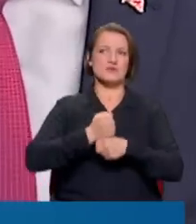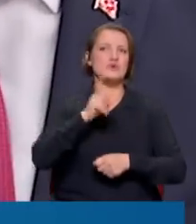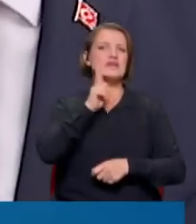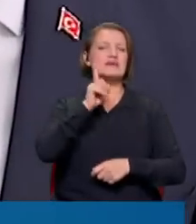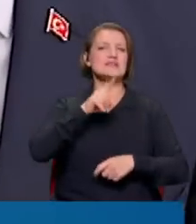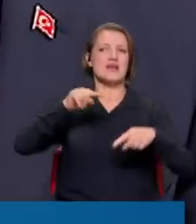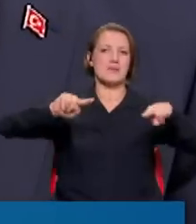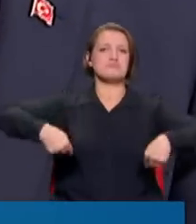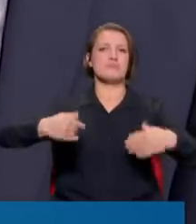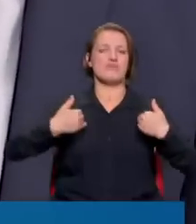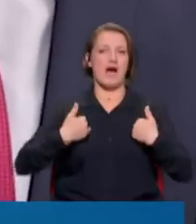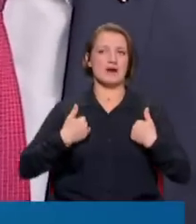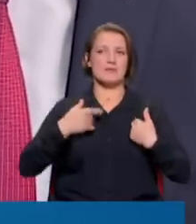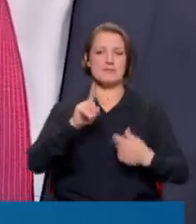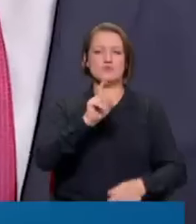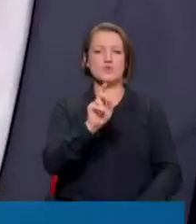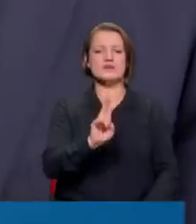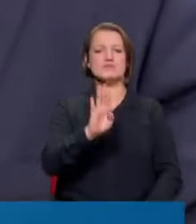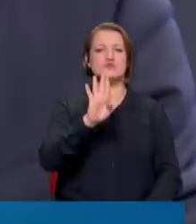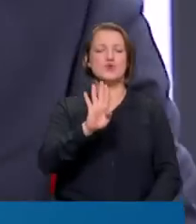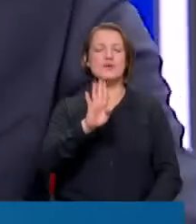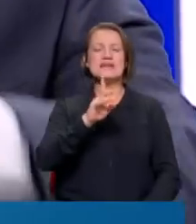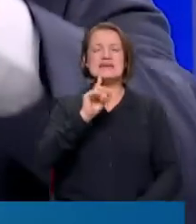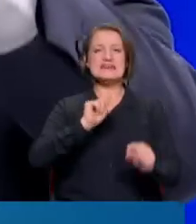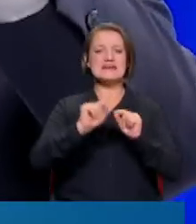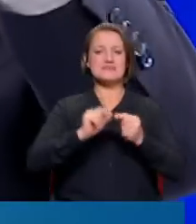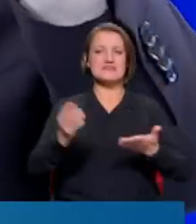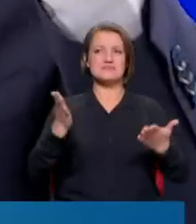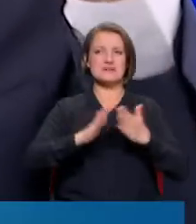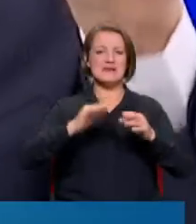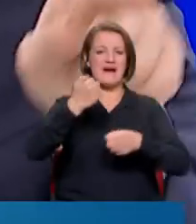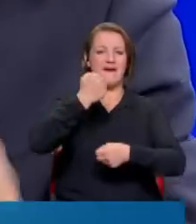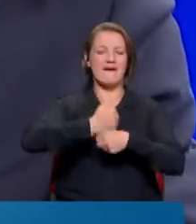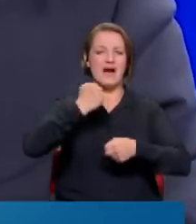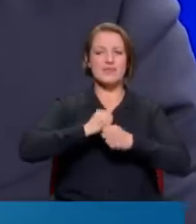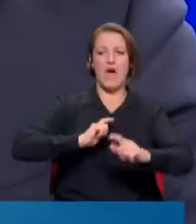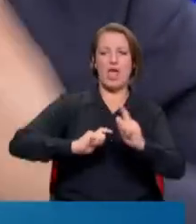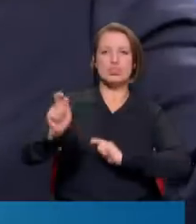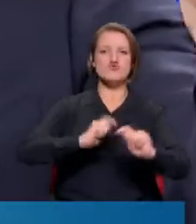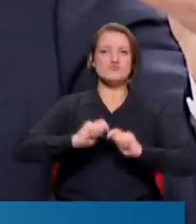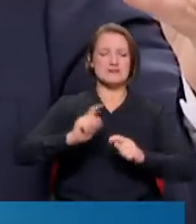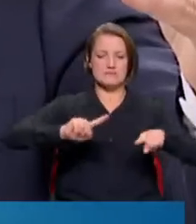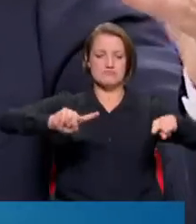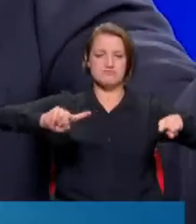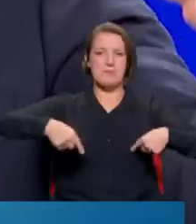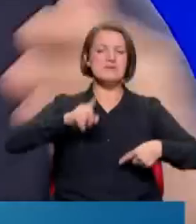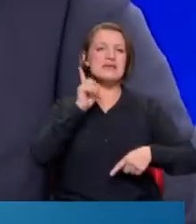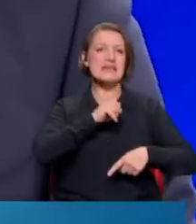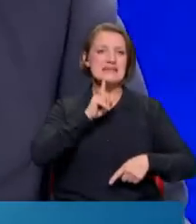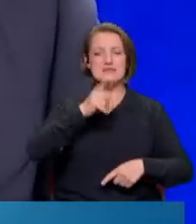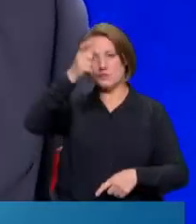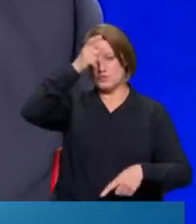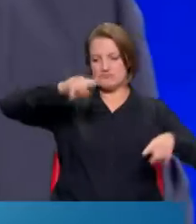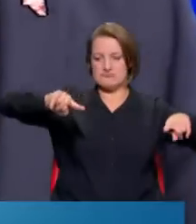garantör imzamız var Dolayısıyla 1974 Kıbrıs Barış harekatını garantörlük anlaşmasına dayanarak Biz Kıbrıs Barış